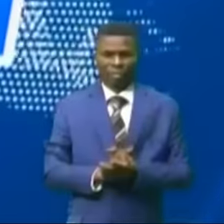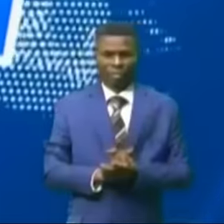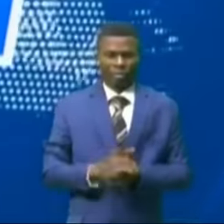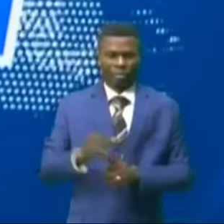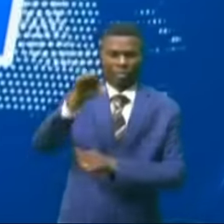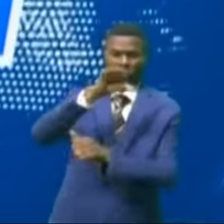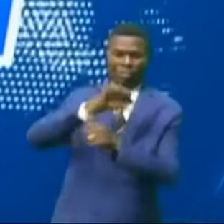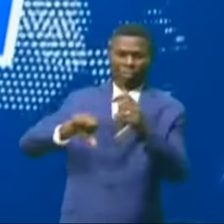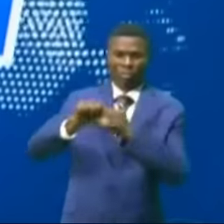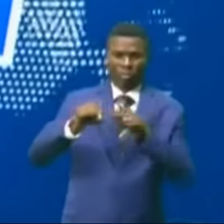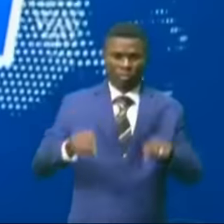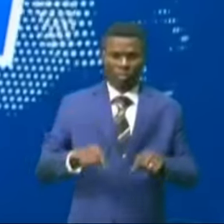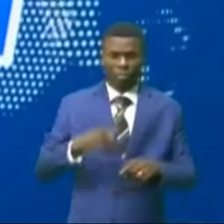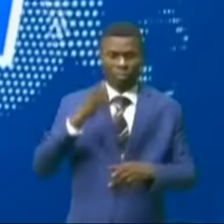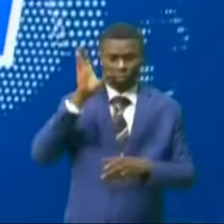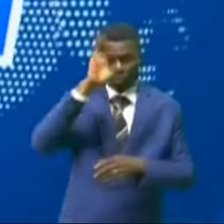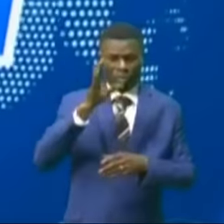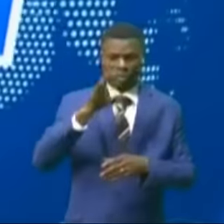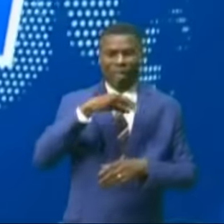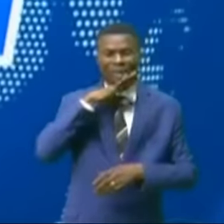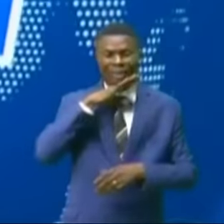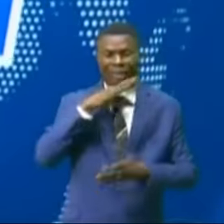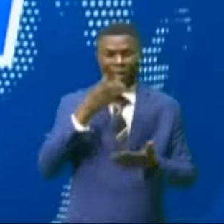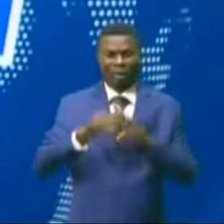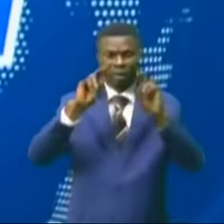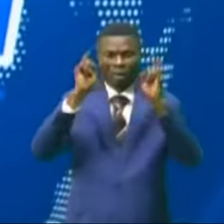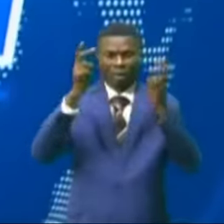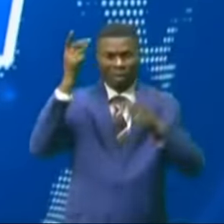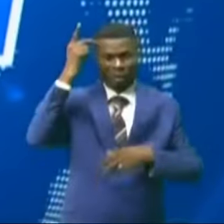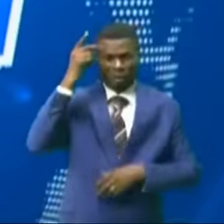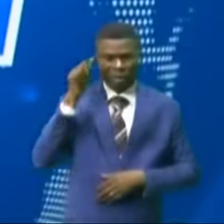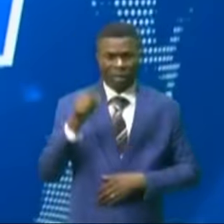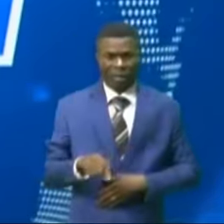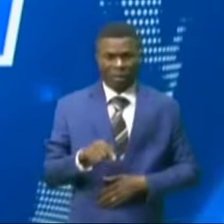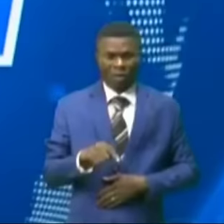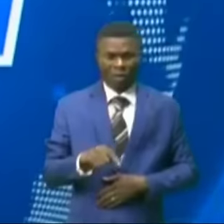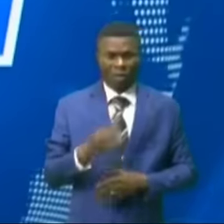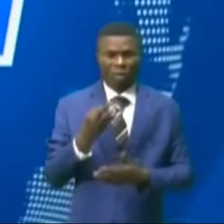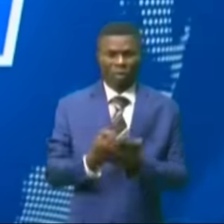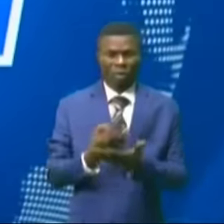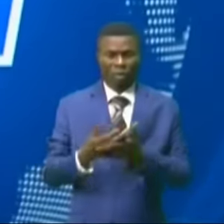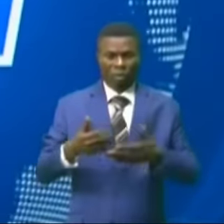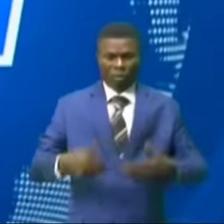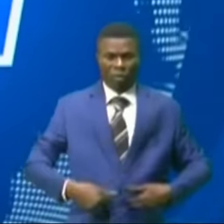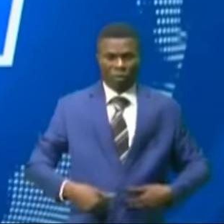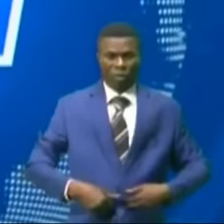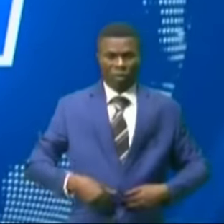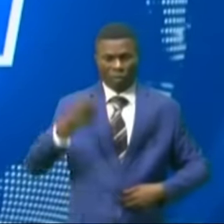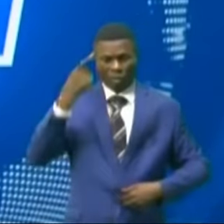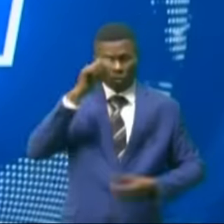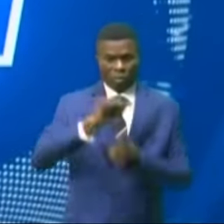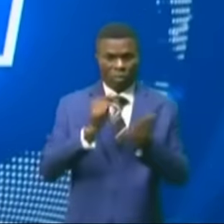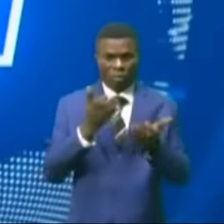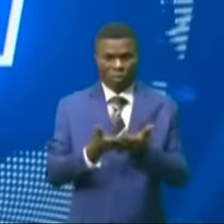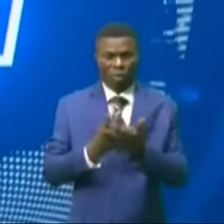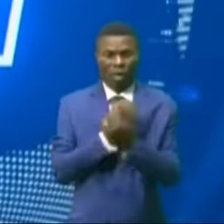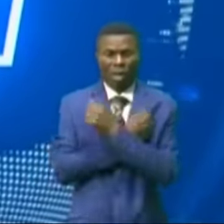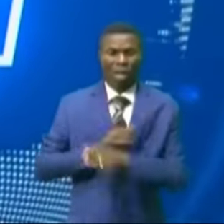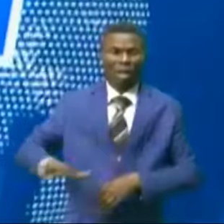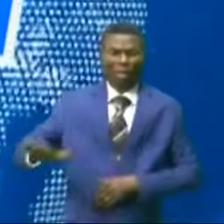Environnement à présent, lutte contre l'insalubrité dans la ville-province de Kinshasa. Le Fonds des jeunes pour les sursauts patriotiques Fatih 20